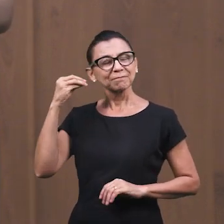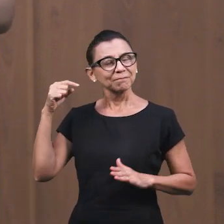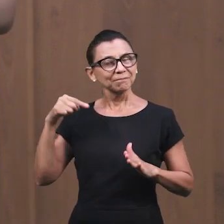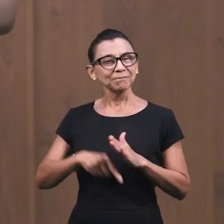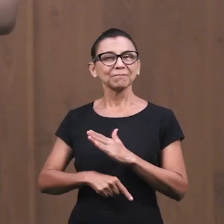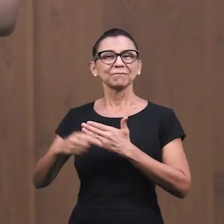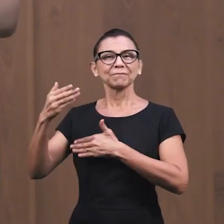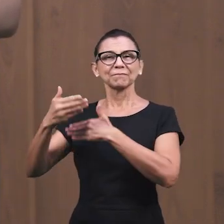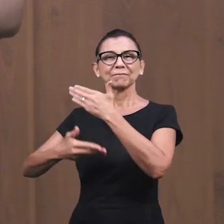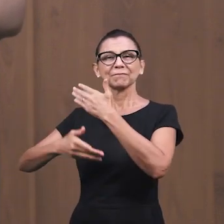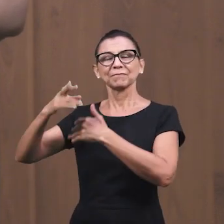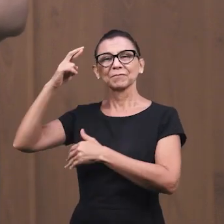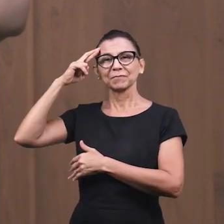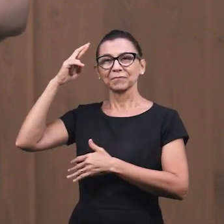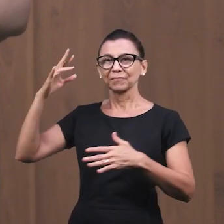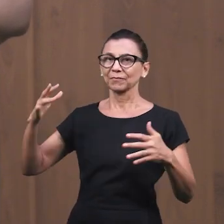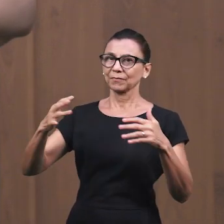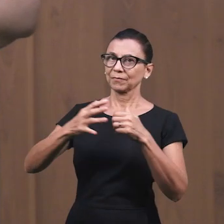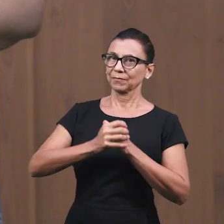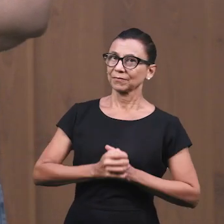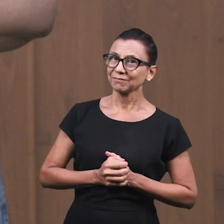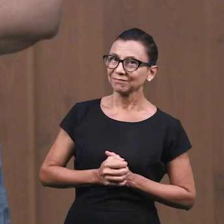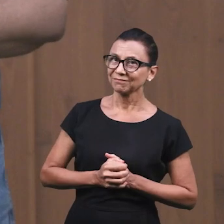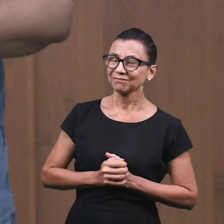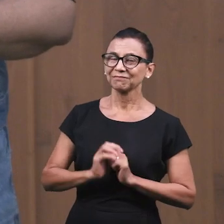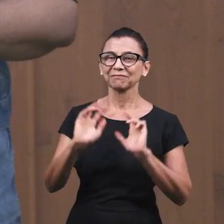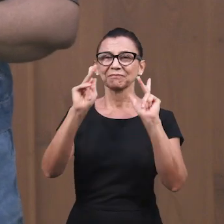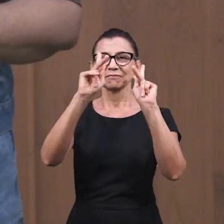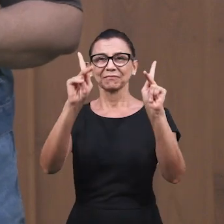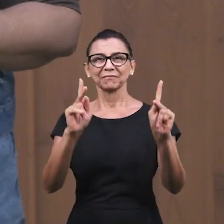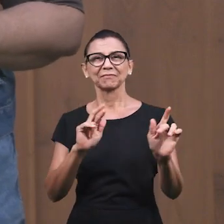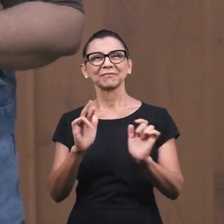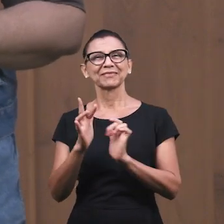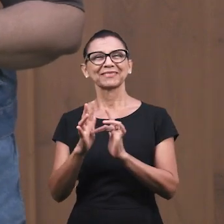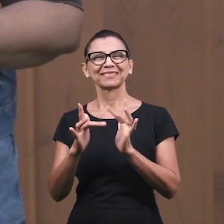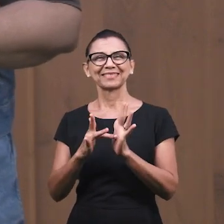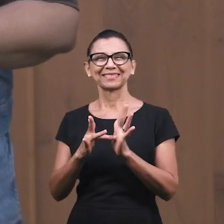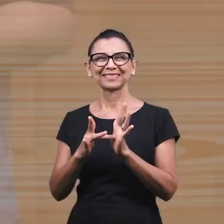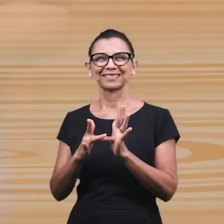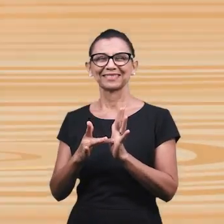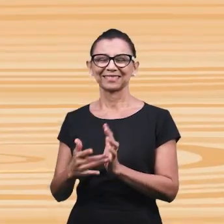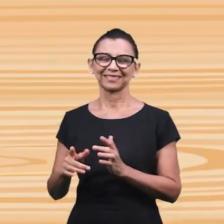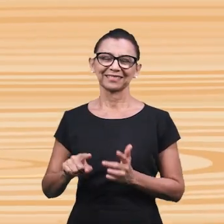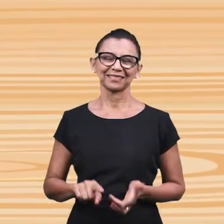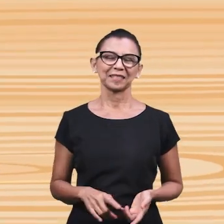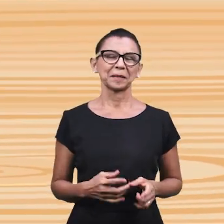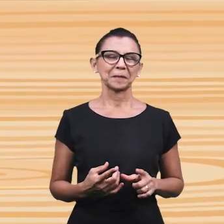allez avoir des grandes expériences dans la présence du Seigneur. Amen. La paix du Seigneur Jésus.